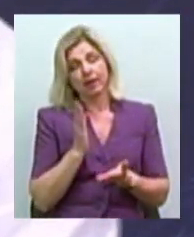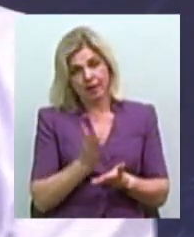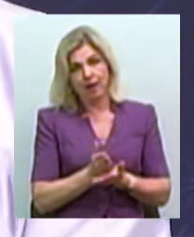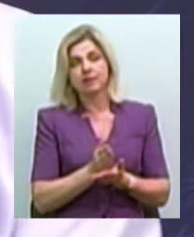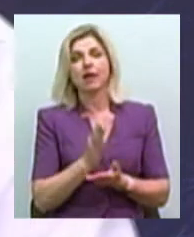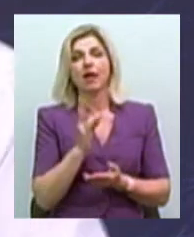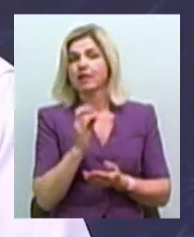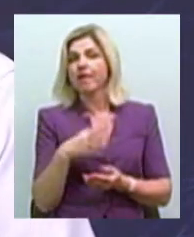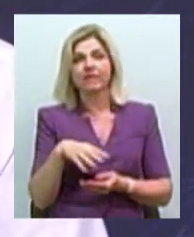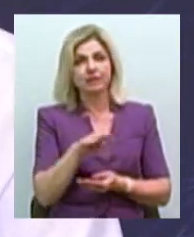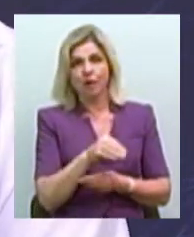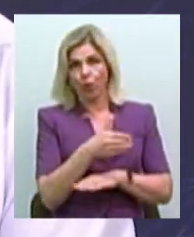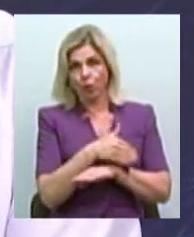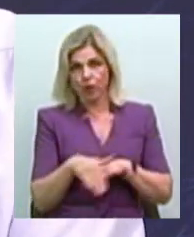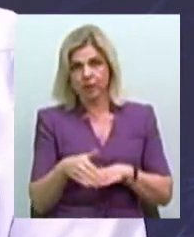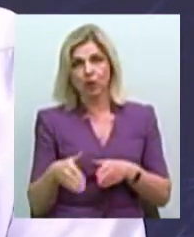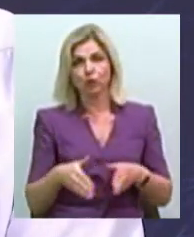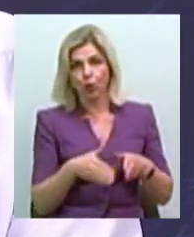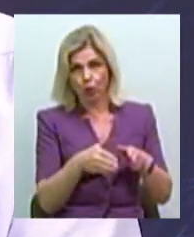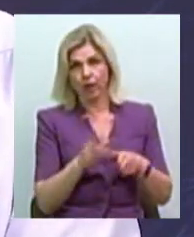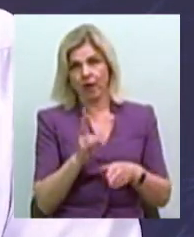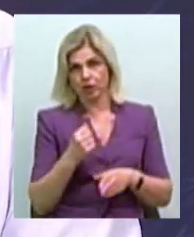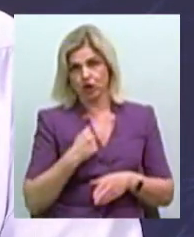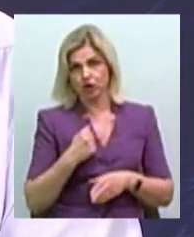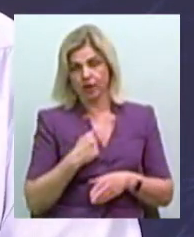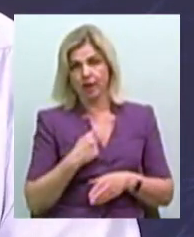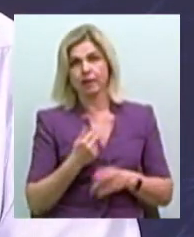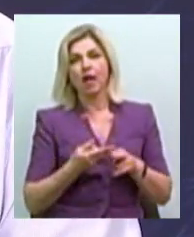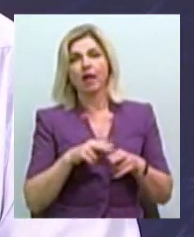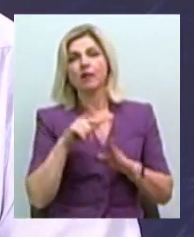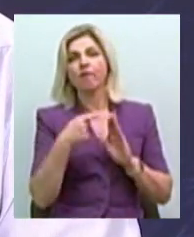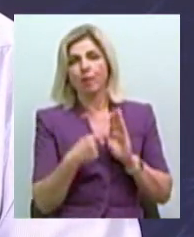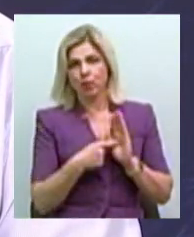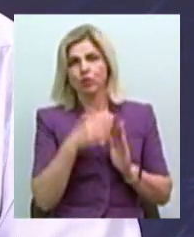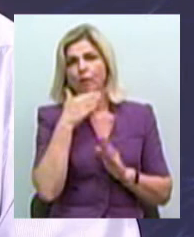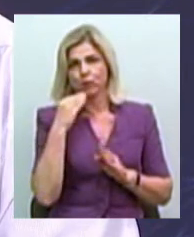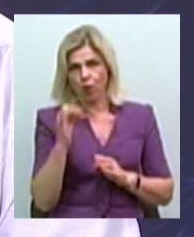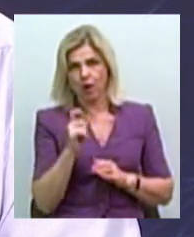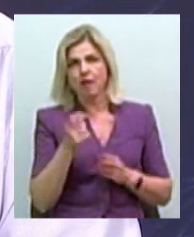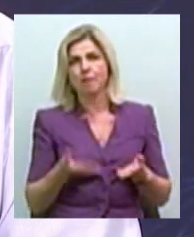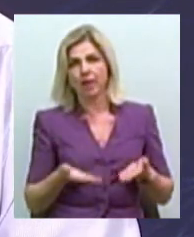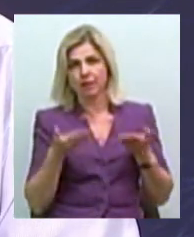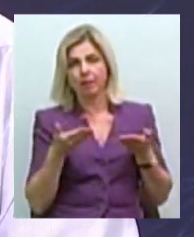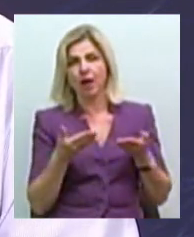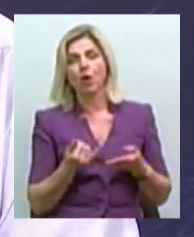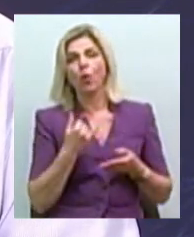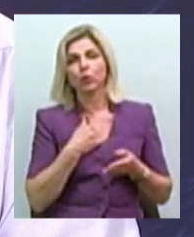всі, дійсно, вулиці, не на всі дороги. Тут вопрос неоднократно мы тоже поднимали. У нас